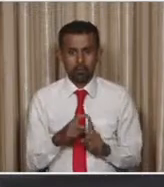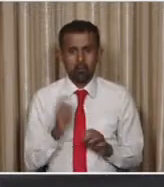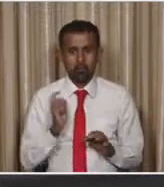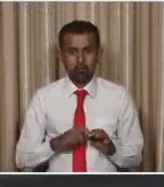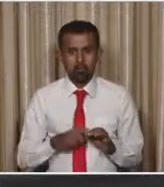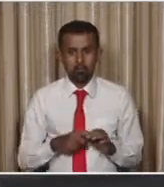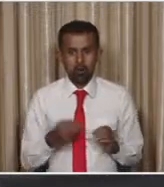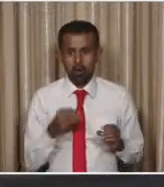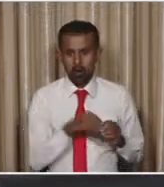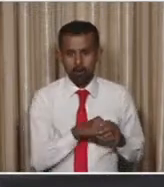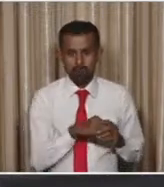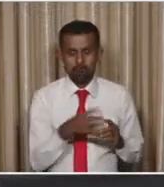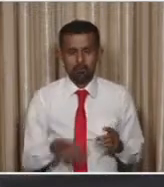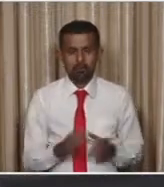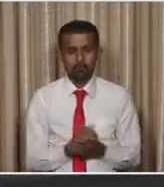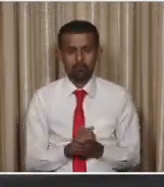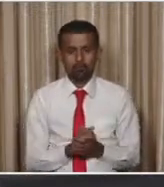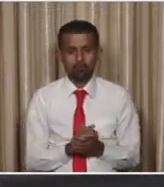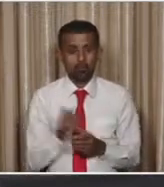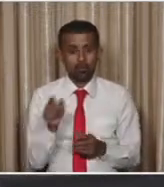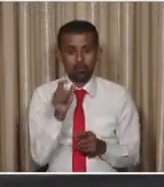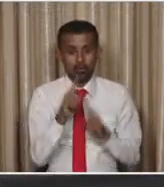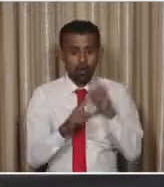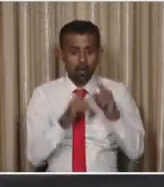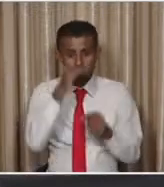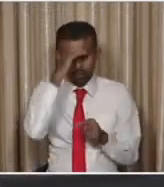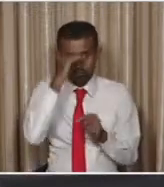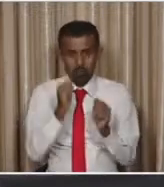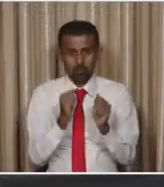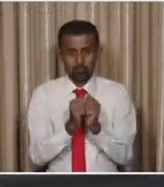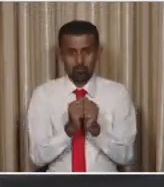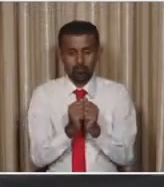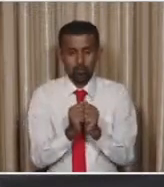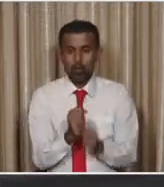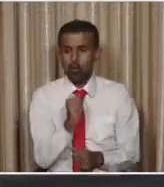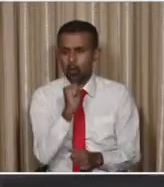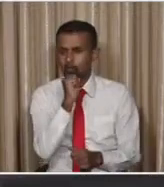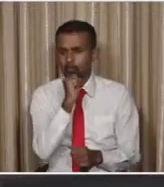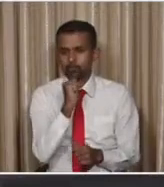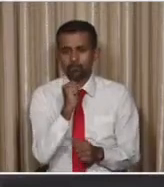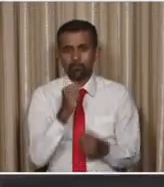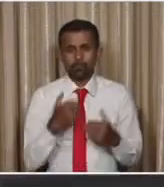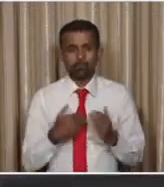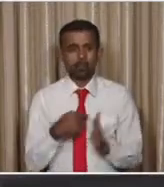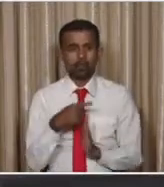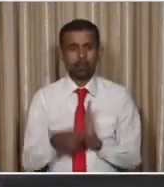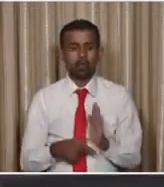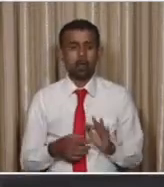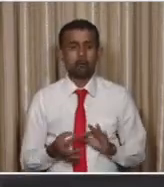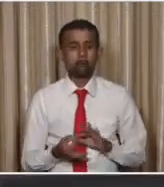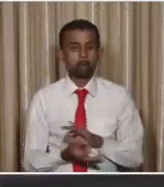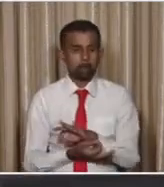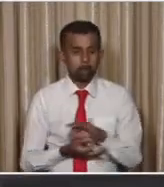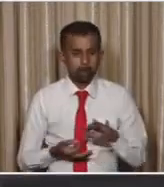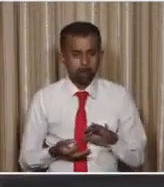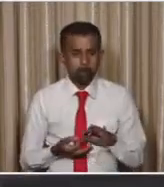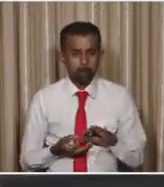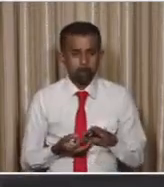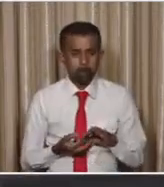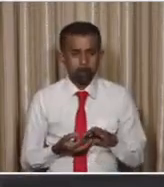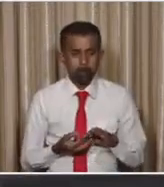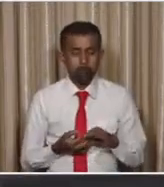තියෙනවා. එතුමා කතානායක ධූරයේ කටයුතු කරපු ආකාරය අපේ රටේ ප්‍රජාතන්ත්‍රවාදයට,